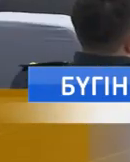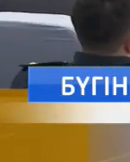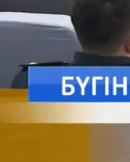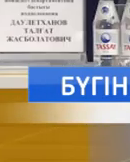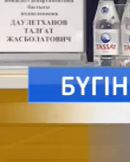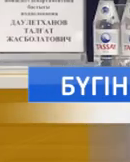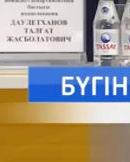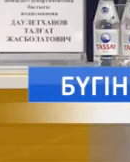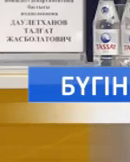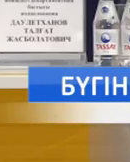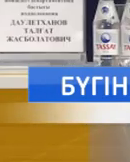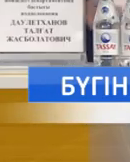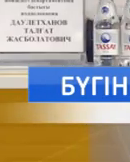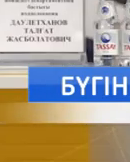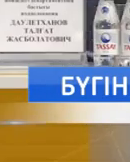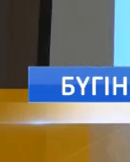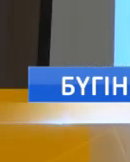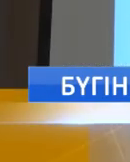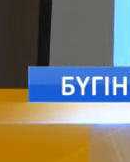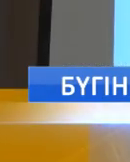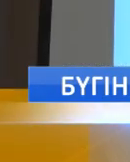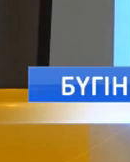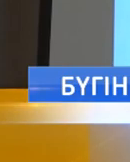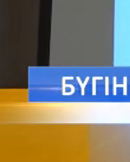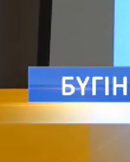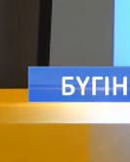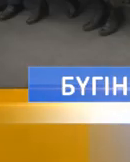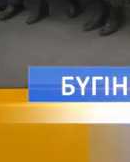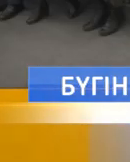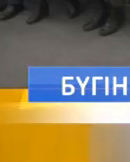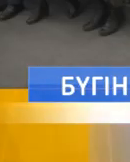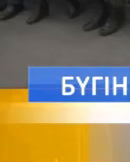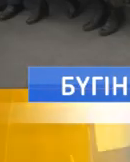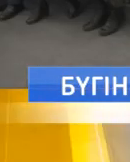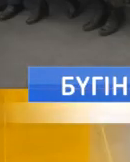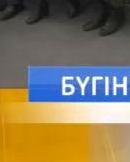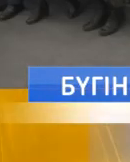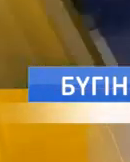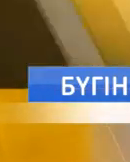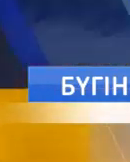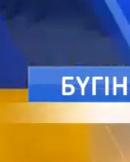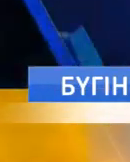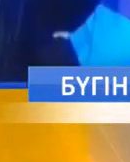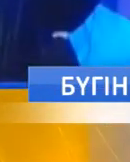Көктемгі әскерге шақыру науқаны басталды. Биыл Алматы облысынан 3000-дай бозбала отан алдындағы борышын өтеуге аттанады.